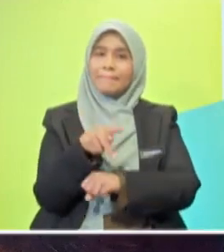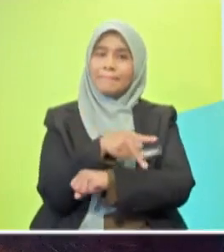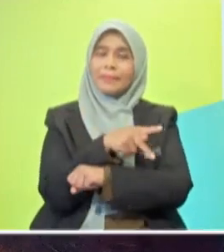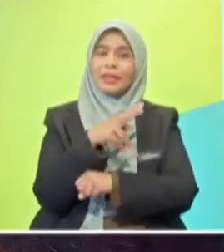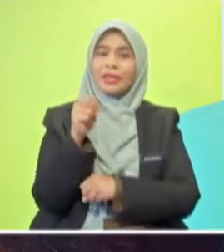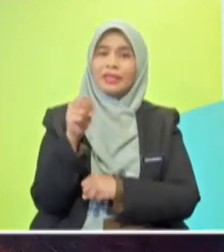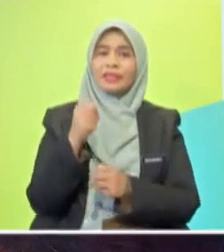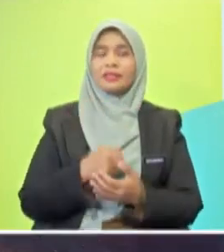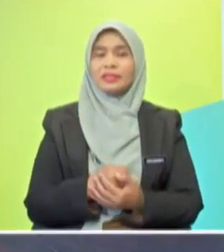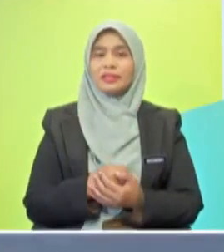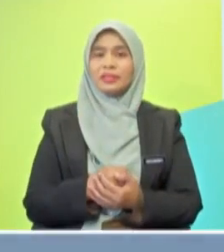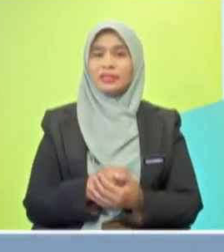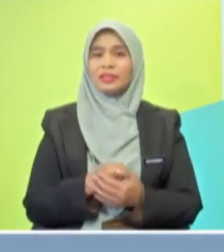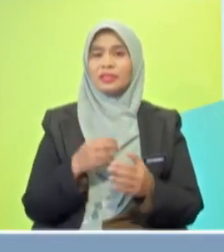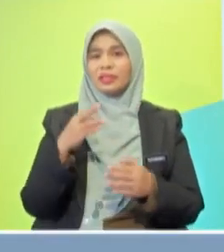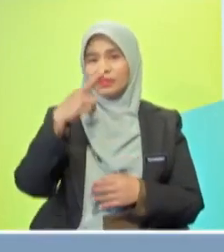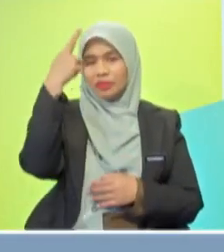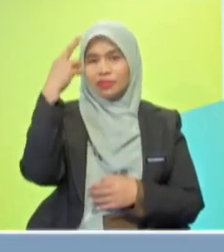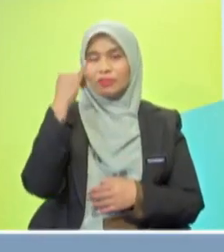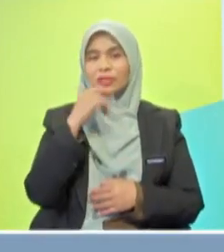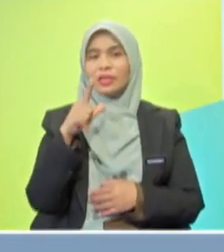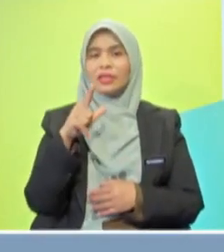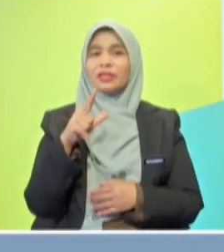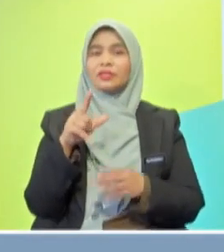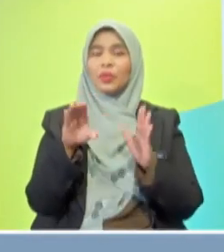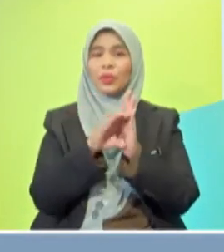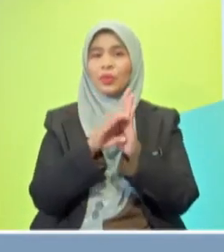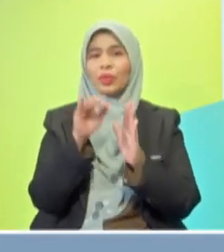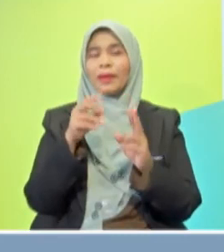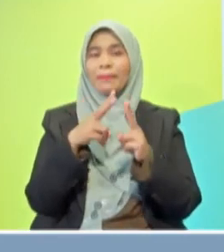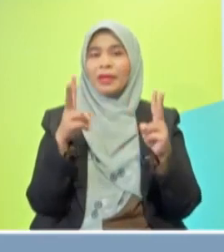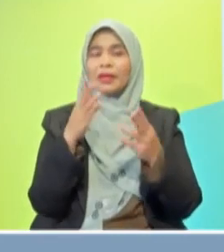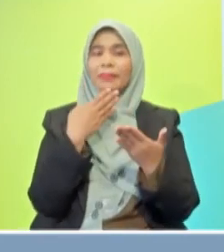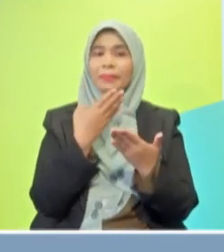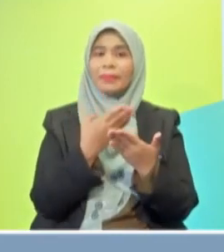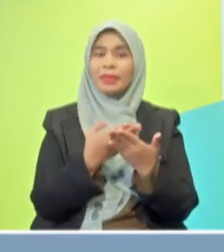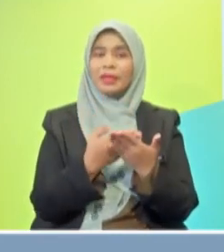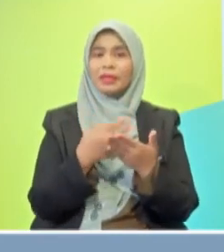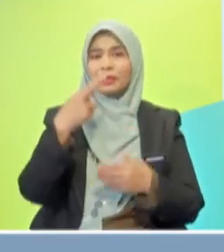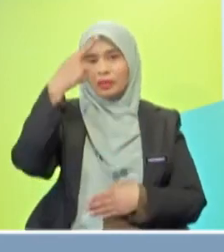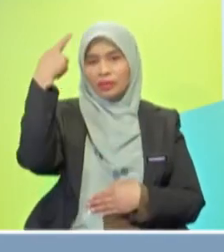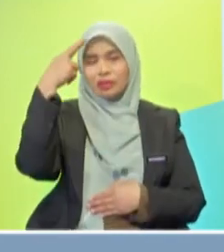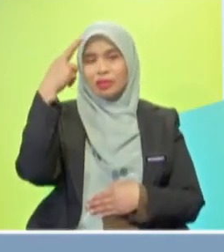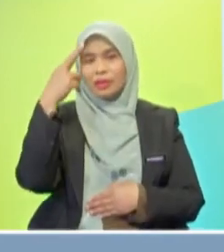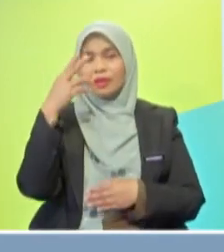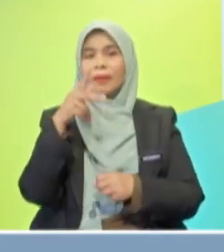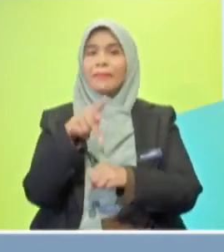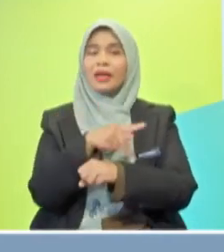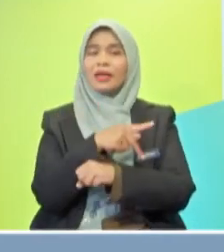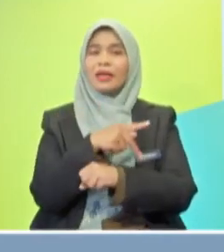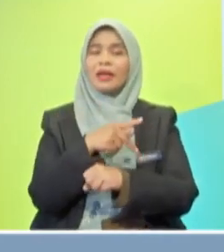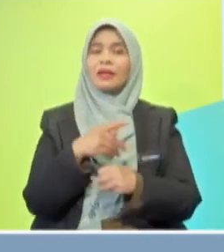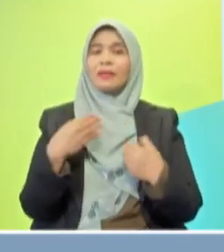Rasulullah SAW contoh yang terbaik untuk kita ikuti ya, pakaian Nabi. Kita lihatlah Rasulullah memakai baju yang